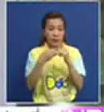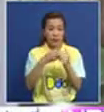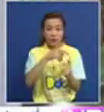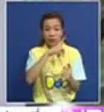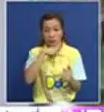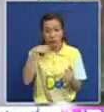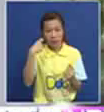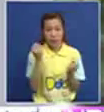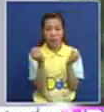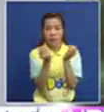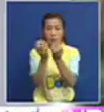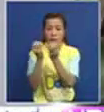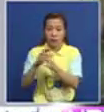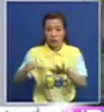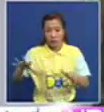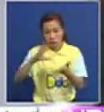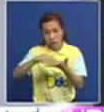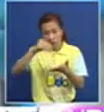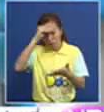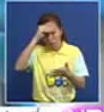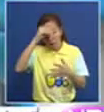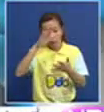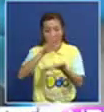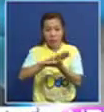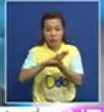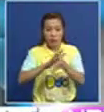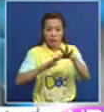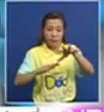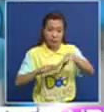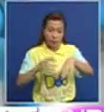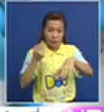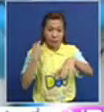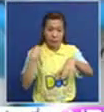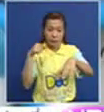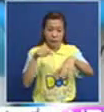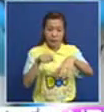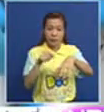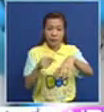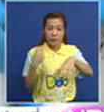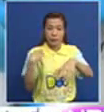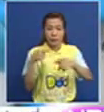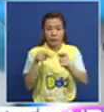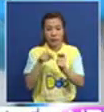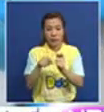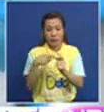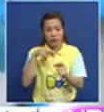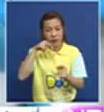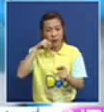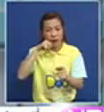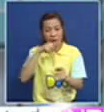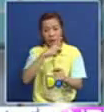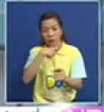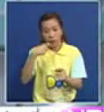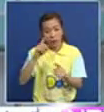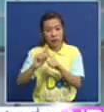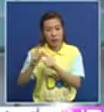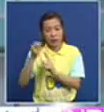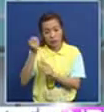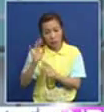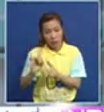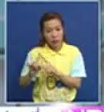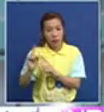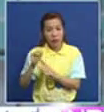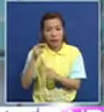ระทบทำให้นักเรียนในโรงเรียนบ้านประดู่ตำบลสำโรงอำเภอพระพาชัยเนื่องจากน้ำในแท้งสำรองน้ำใกล้หมด